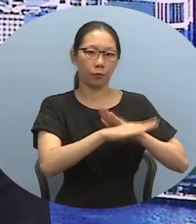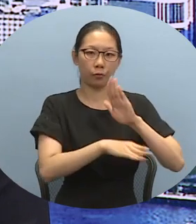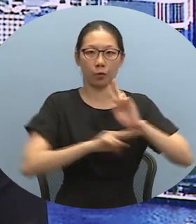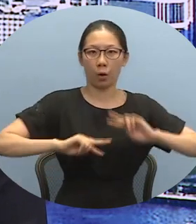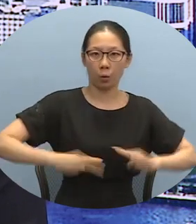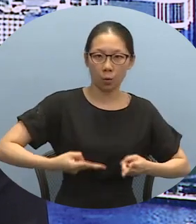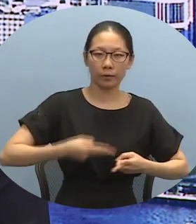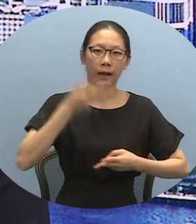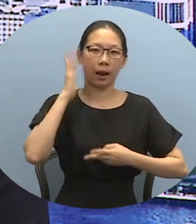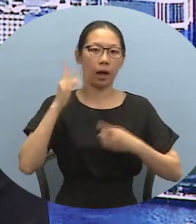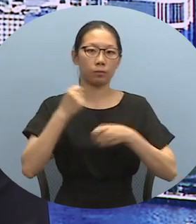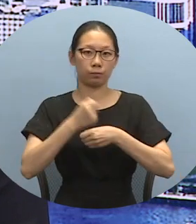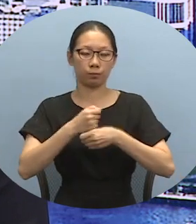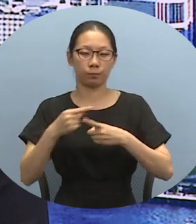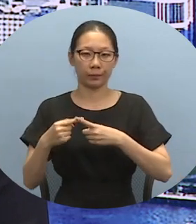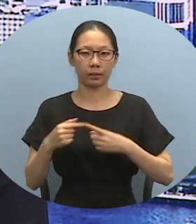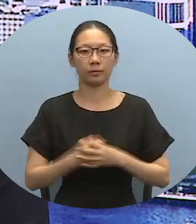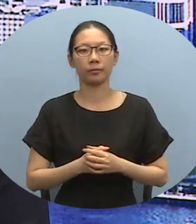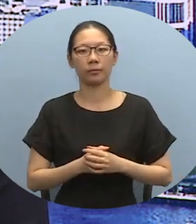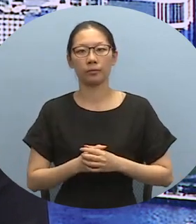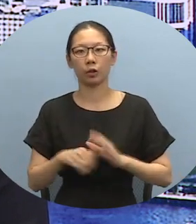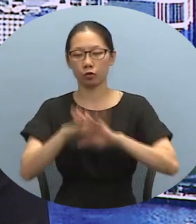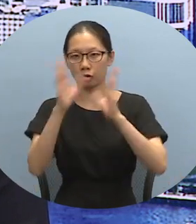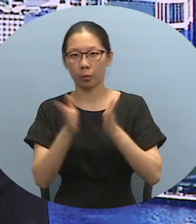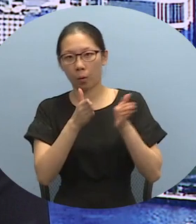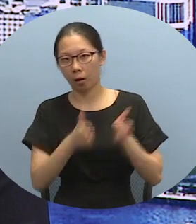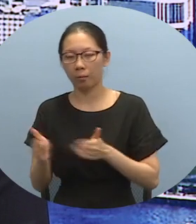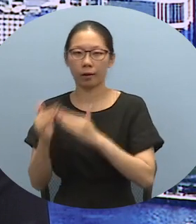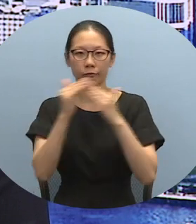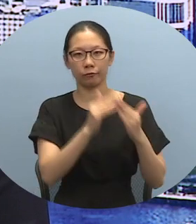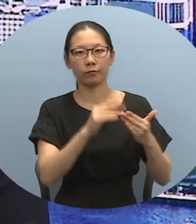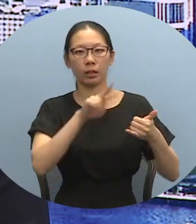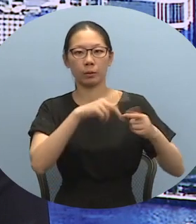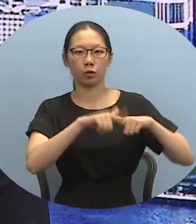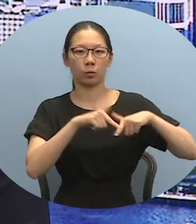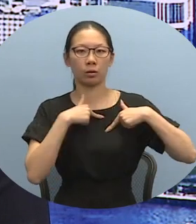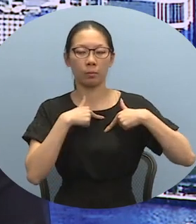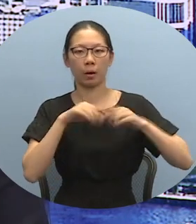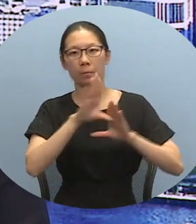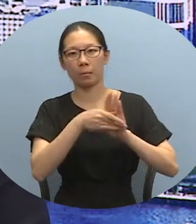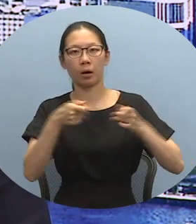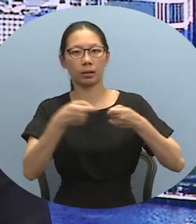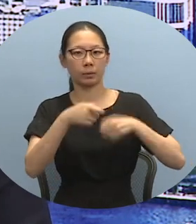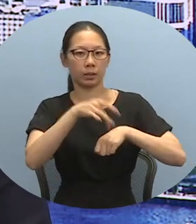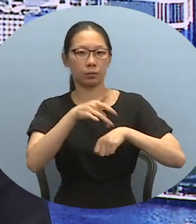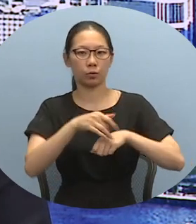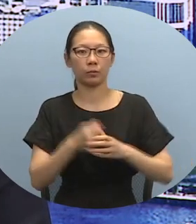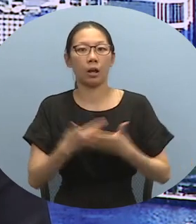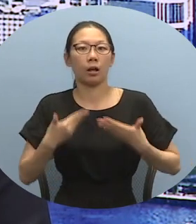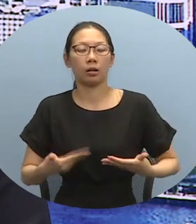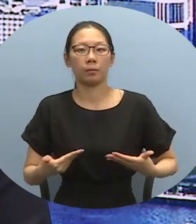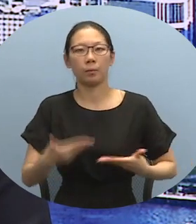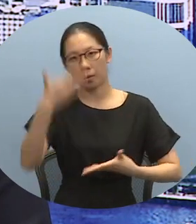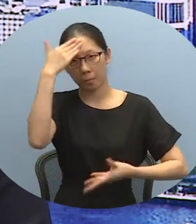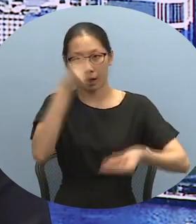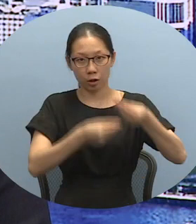作嗰啲人，即係換衫嗰啲人啦，都係送入咗去檢疫中心，作為一個緊密接觸者。今日係有一位係未有